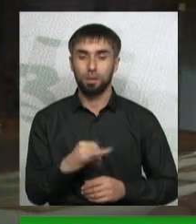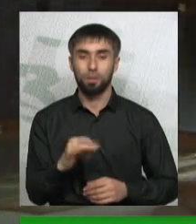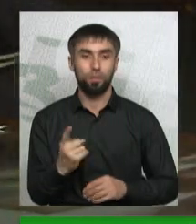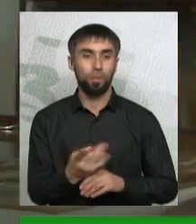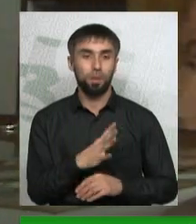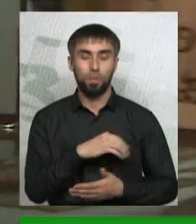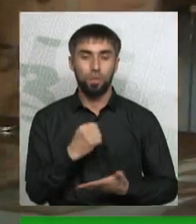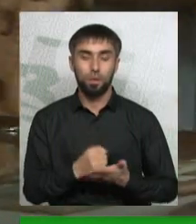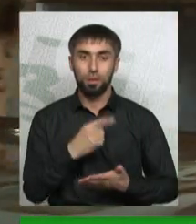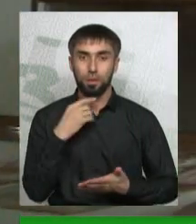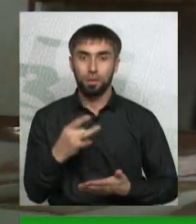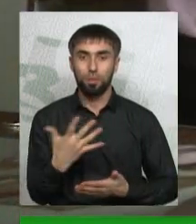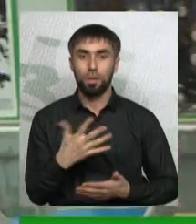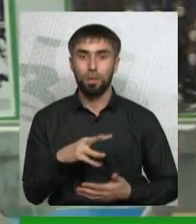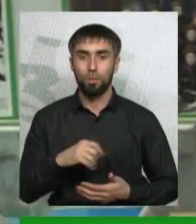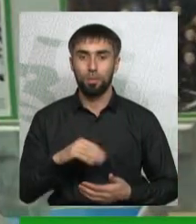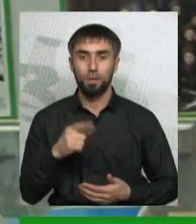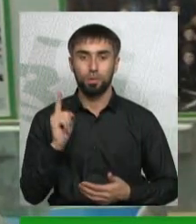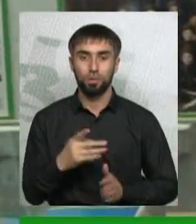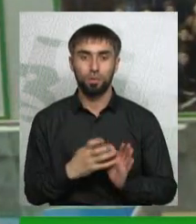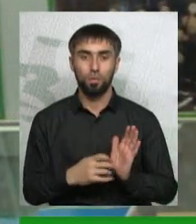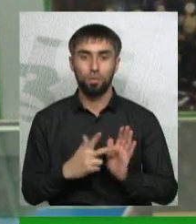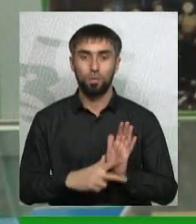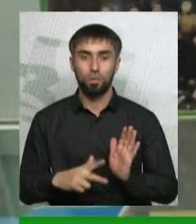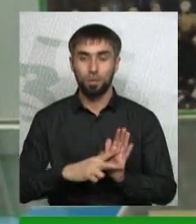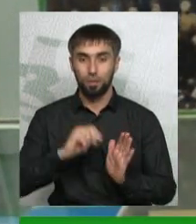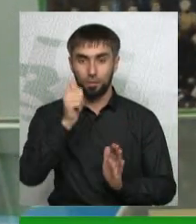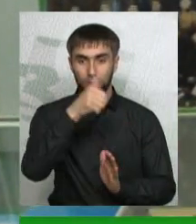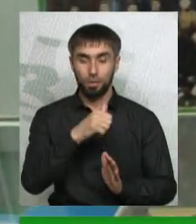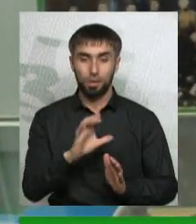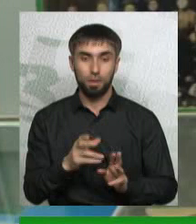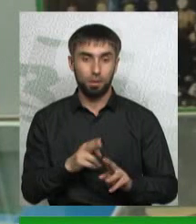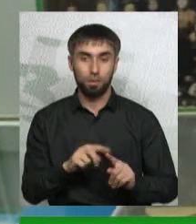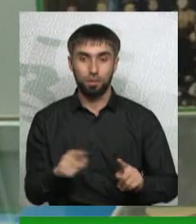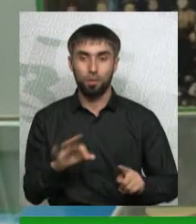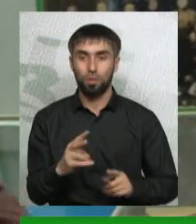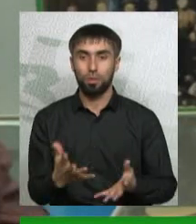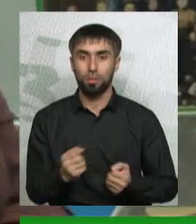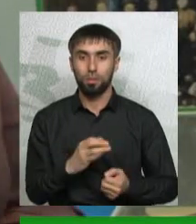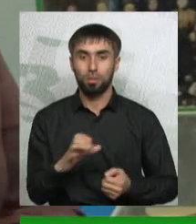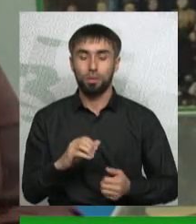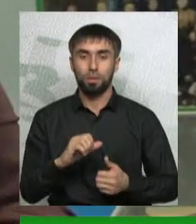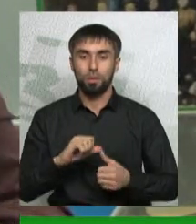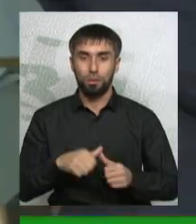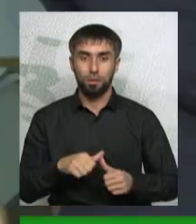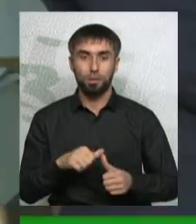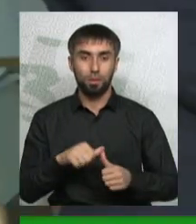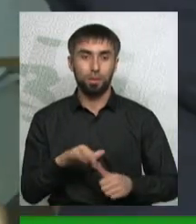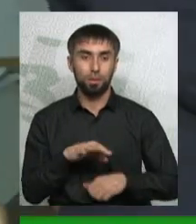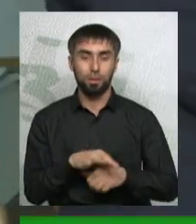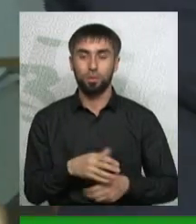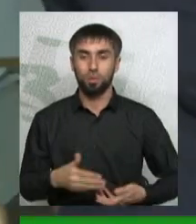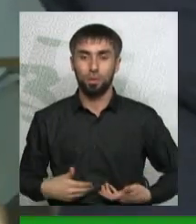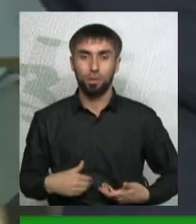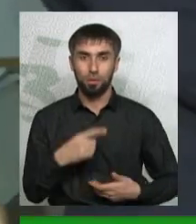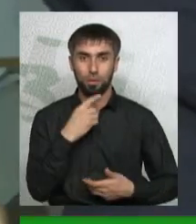был утвержден в республике 5 марта 1988 года. С тех пор он приобрел статус ежегодного и регулярно отмечается